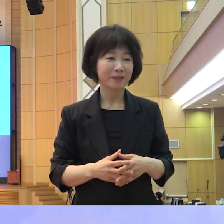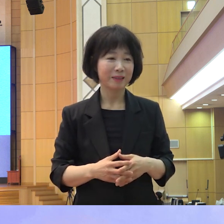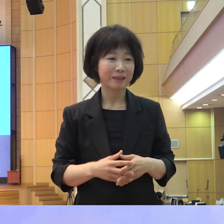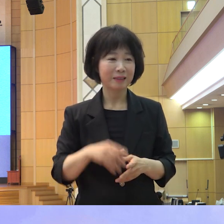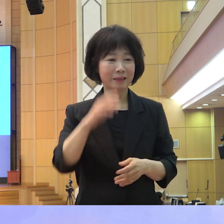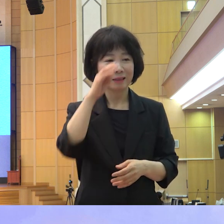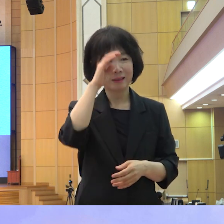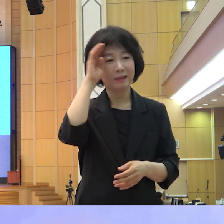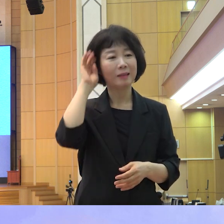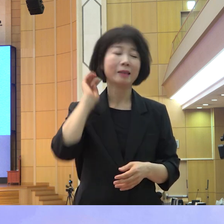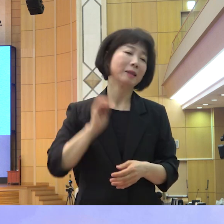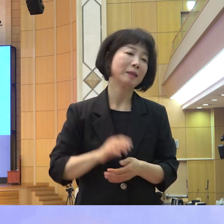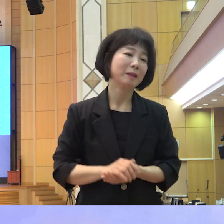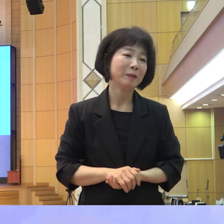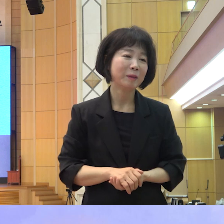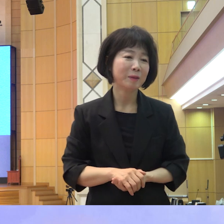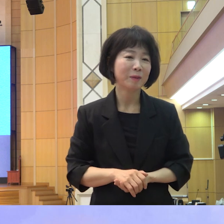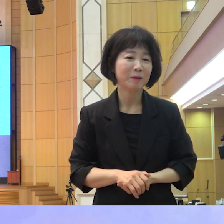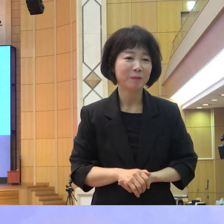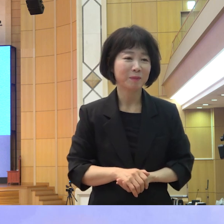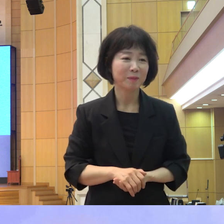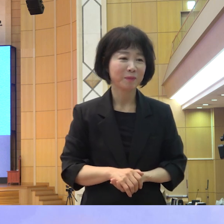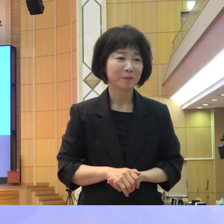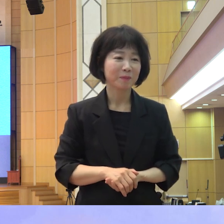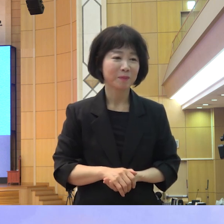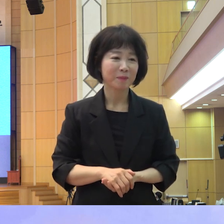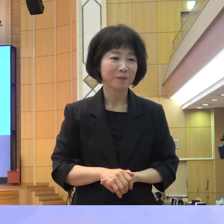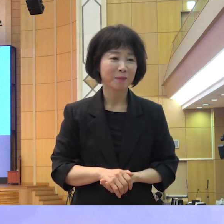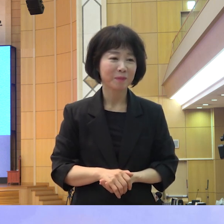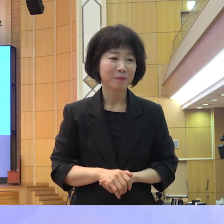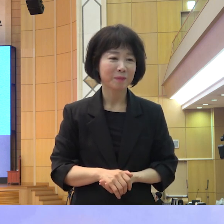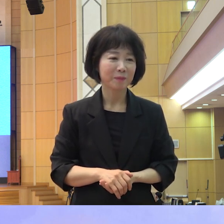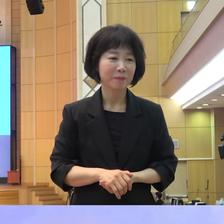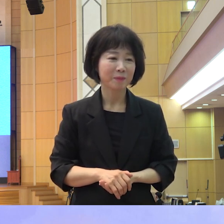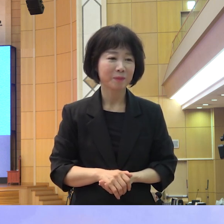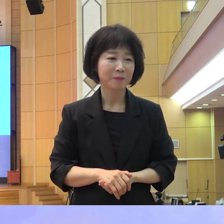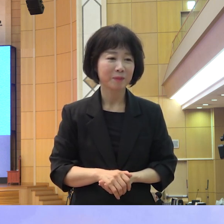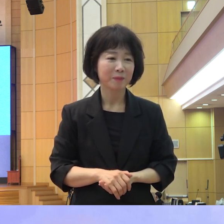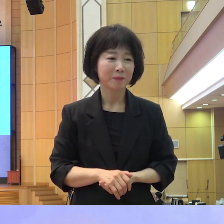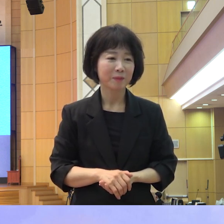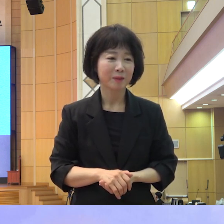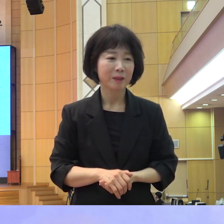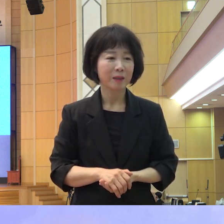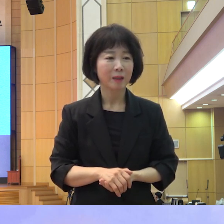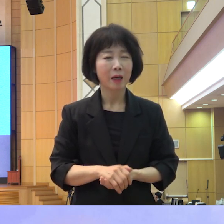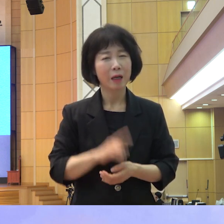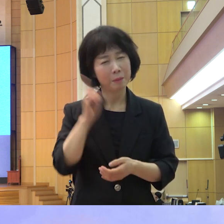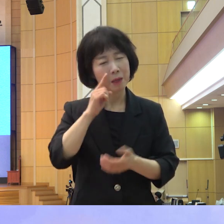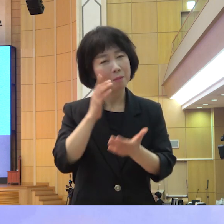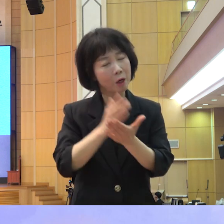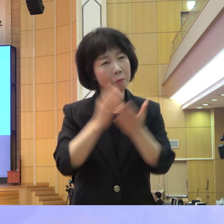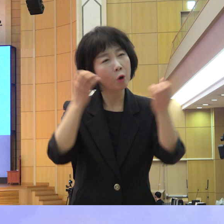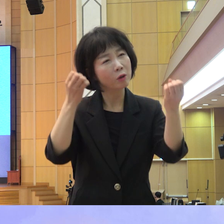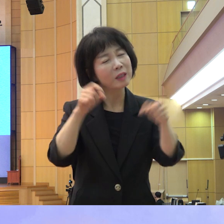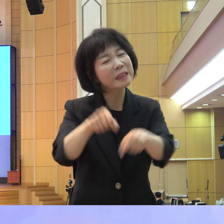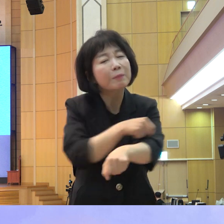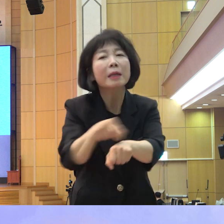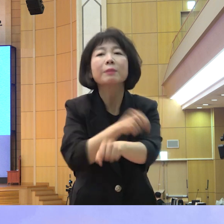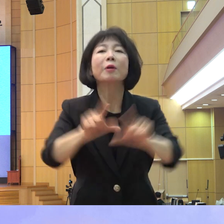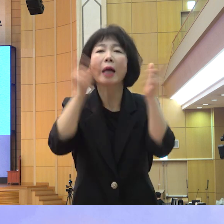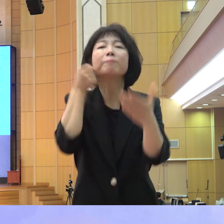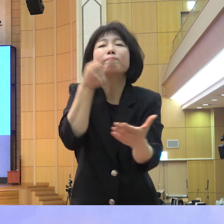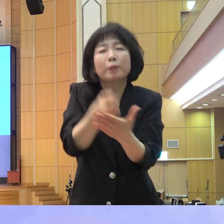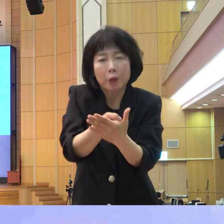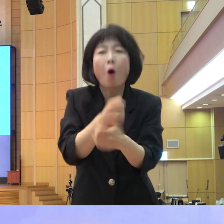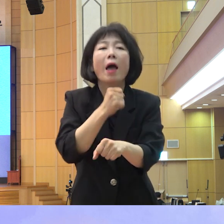거랑은 조금 날짜가 안 맞을 수 있어요. 그런데 여러분 그런 거 생각하지 마시고 주기가 다가오면 뭐 부활절이 다가왔다든가 그런